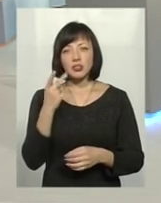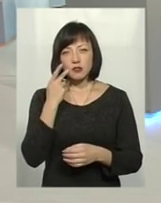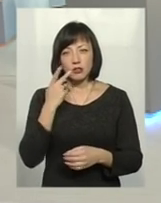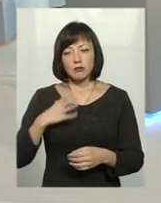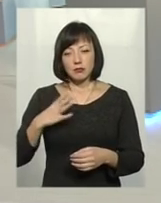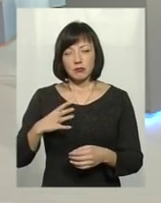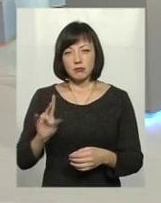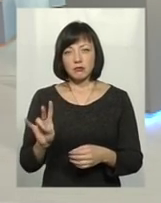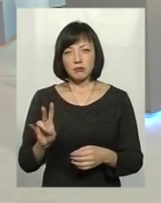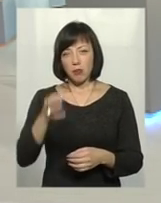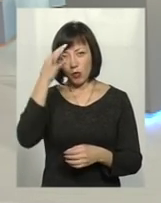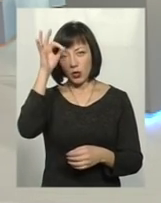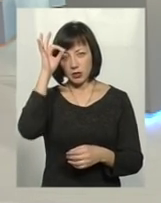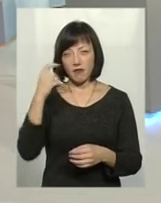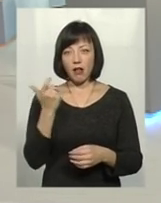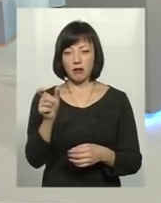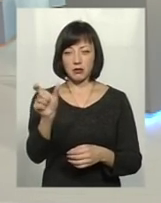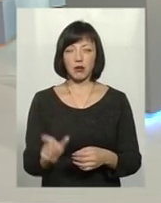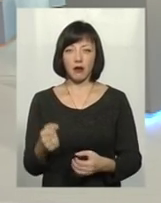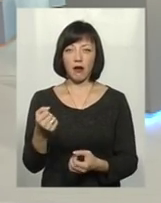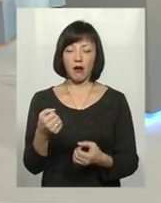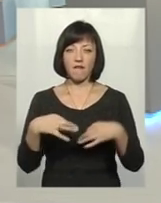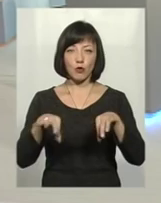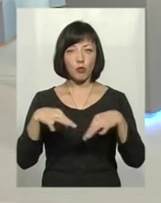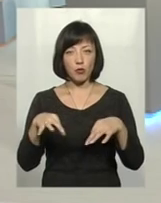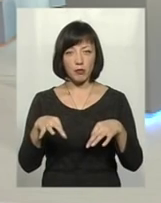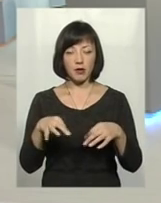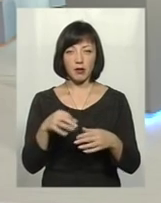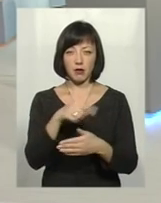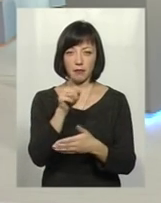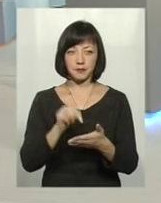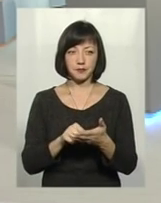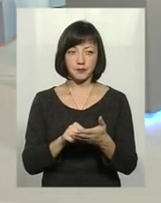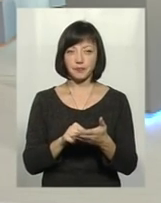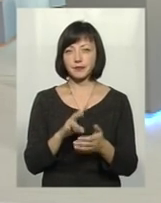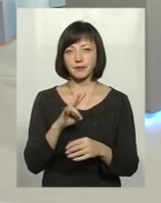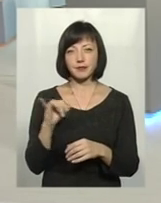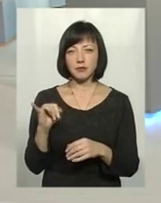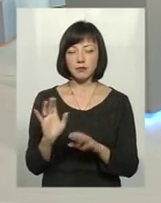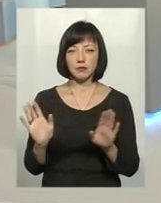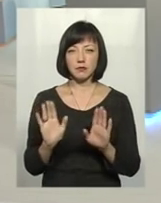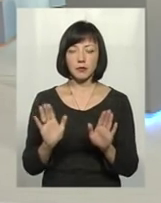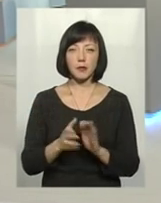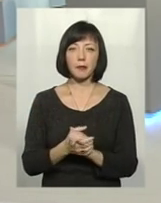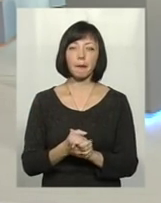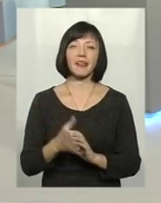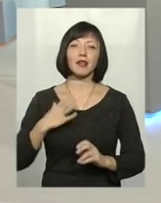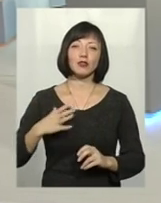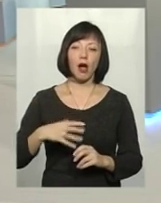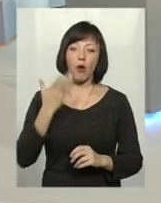поліціянтам власника автомобіля або ж водія? Ні,